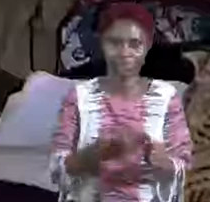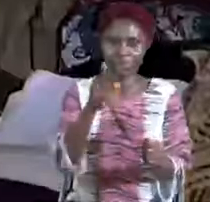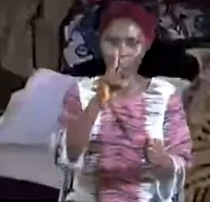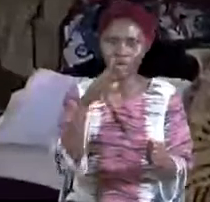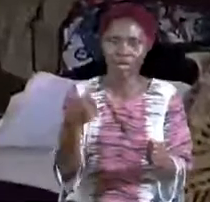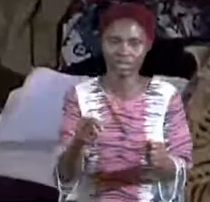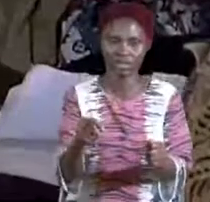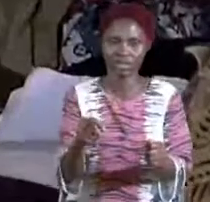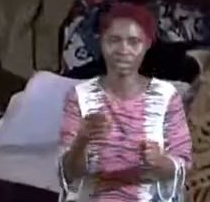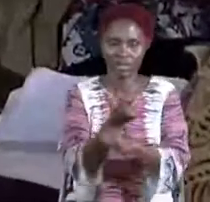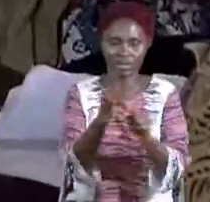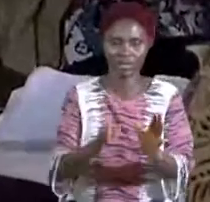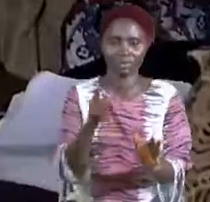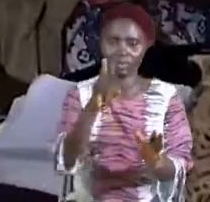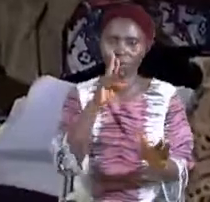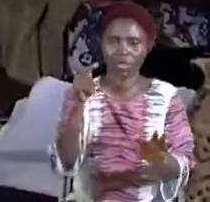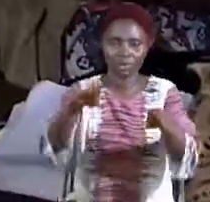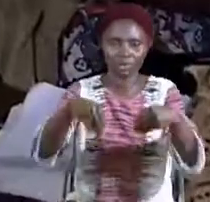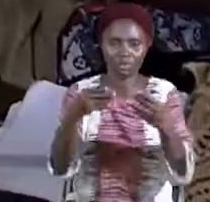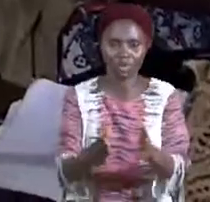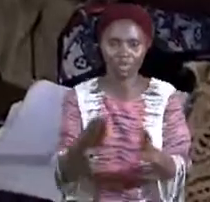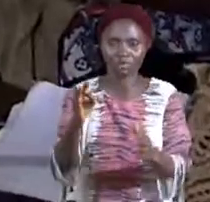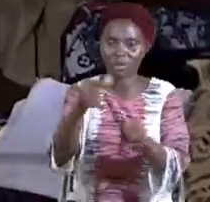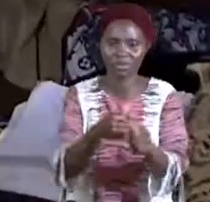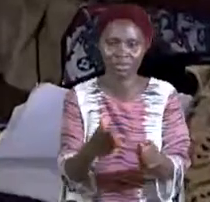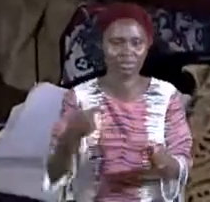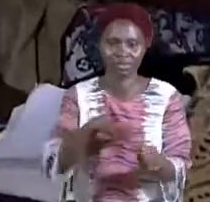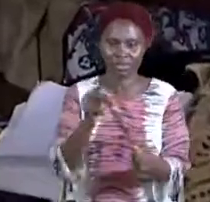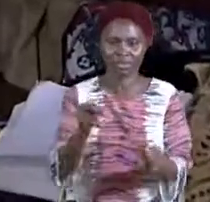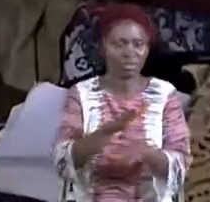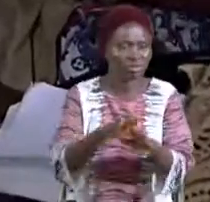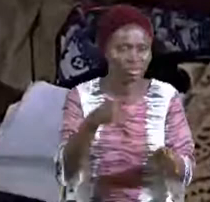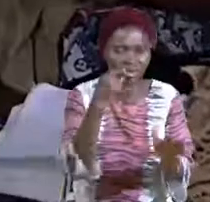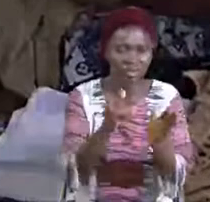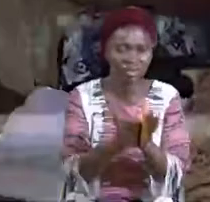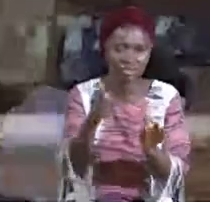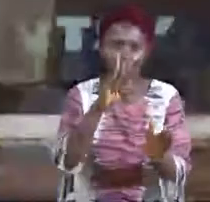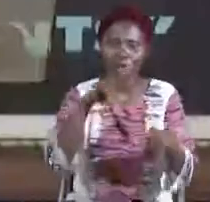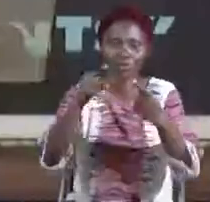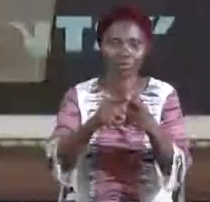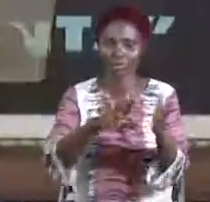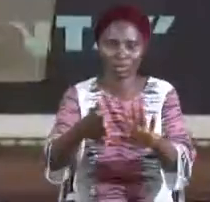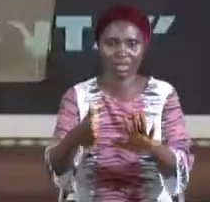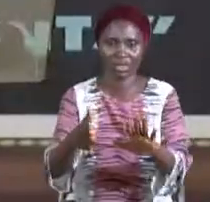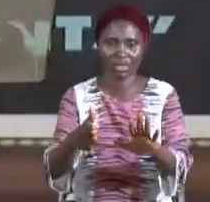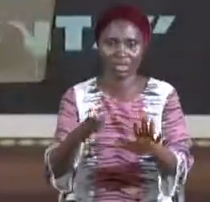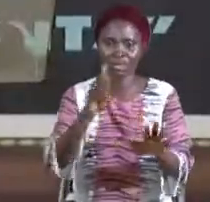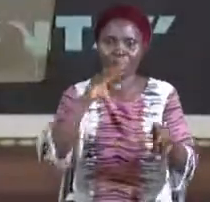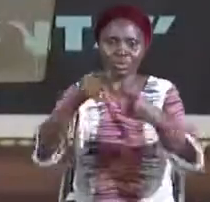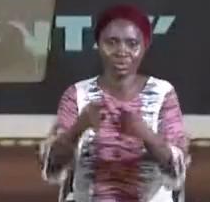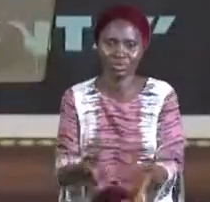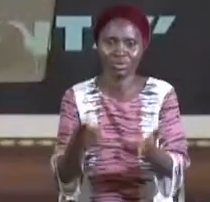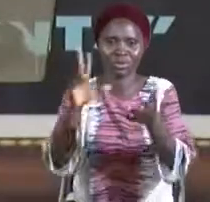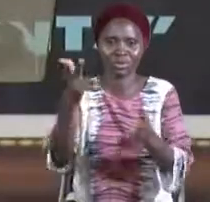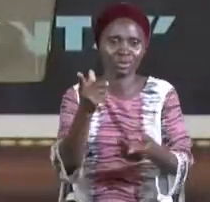pourvoyeur pour tout ce dont nous avons besoin. Ne dis pas que tu vas mourir, ne dis pas que tu seras enseveli, ne dis pas que tu vas ressusciter le troisième jour. Ça